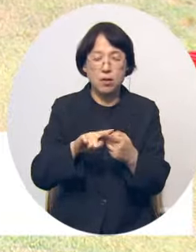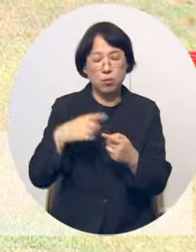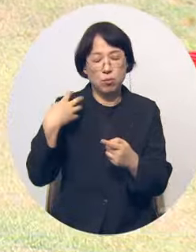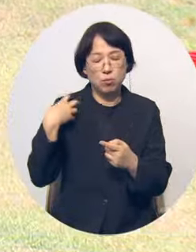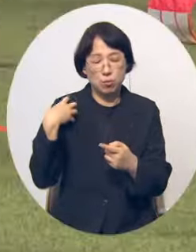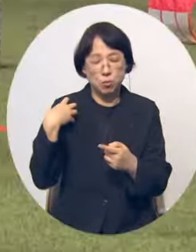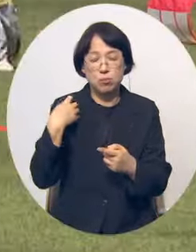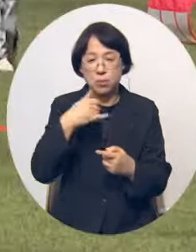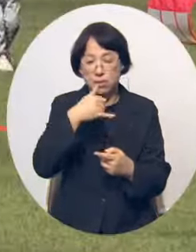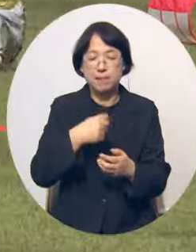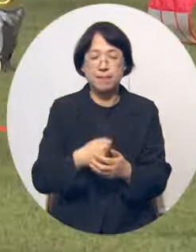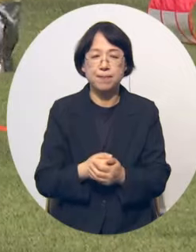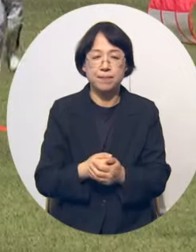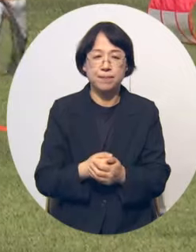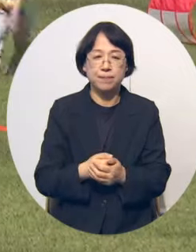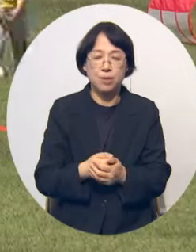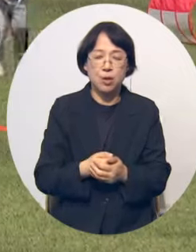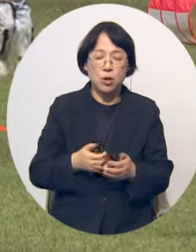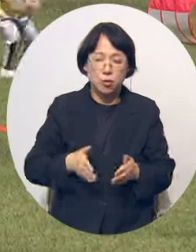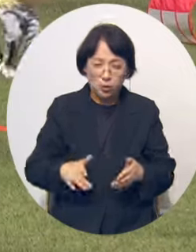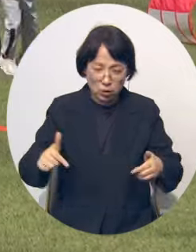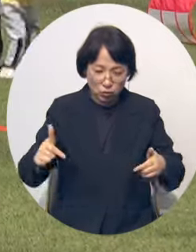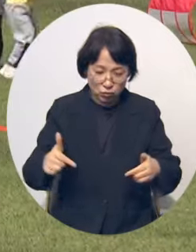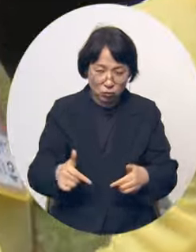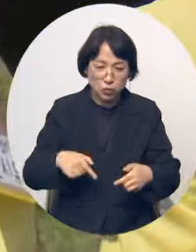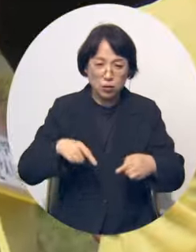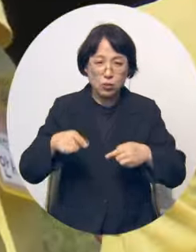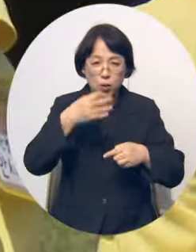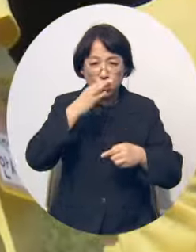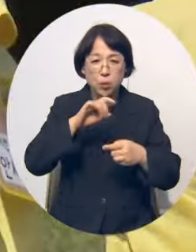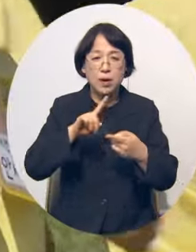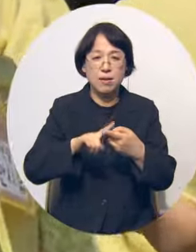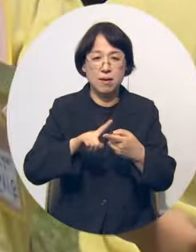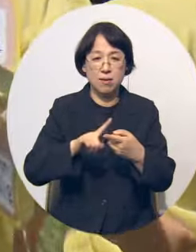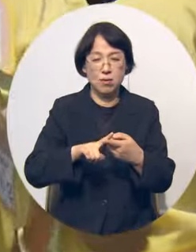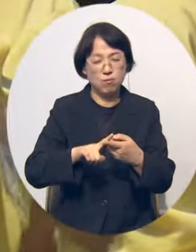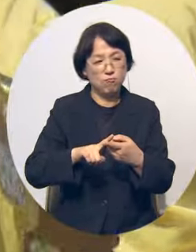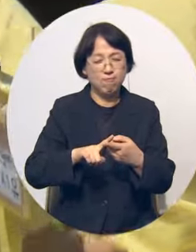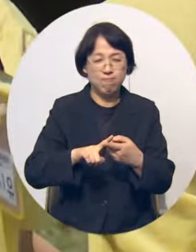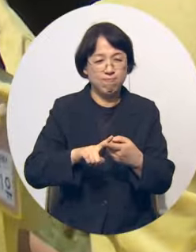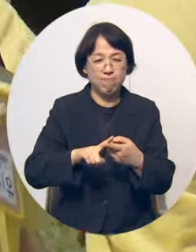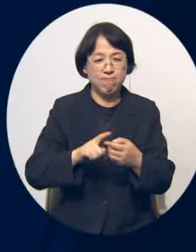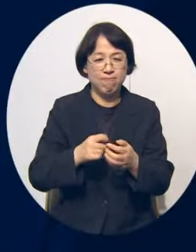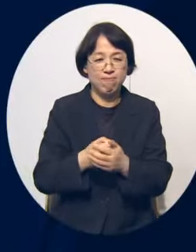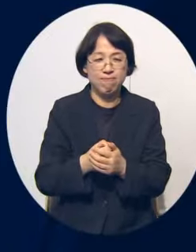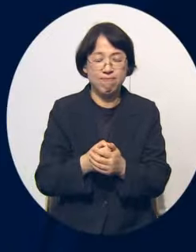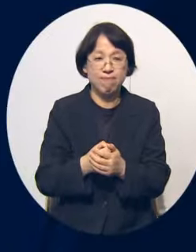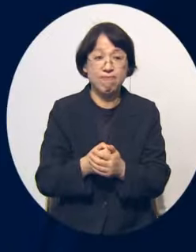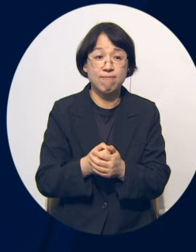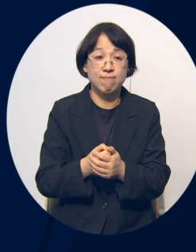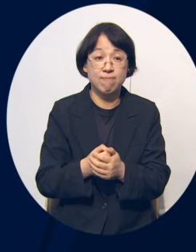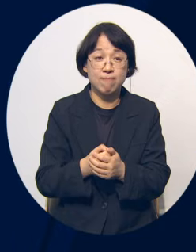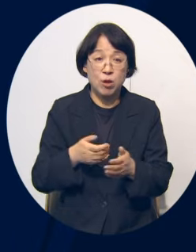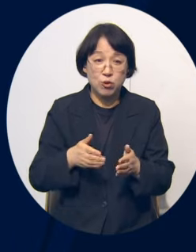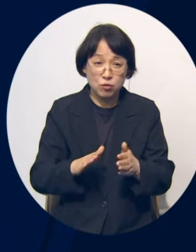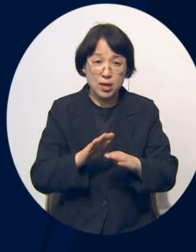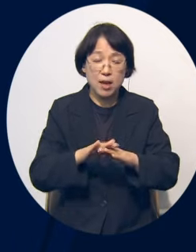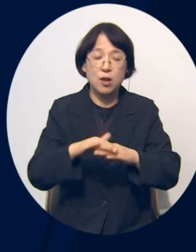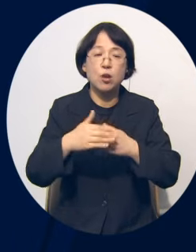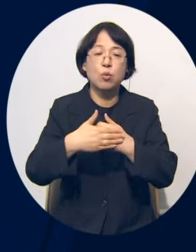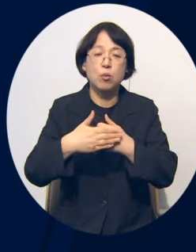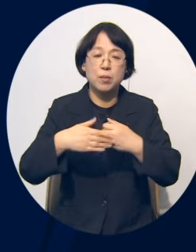같아요. 저출산 정책의 효과에 대해선 대체로 회의적인 반응을 나타냈습니다. 다만 저출산 해결에